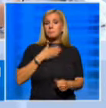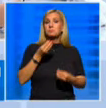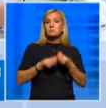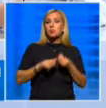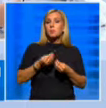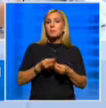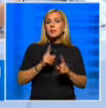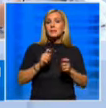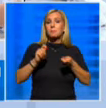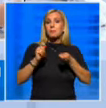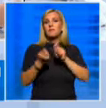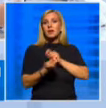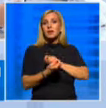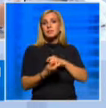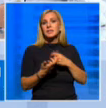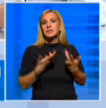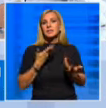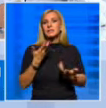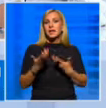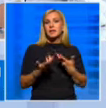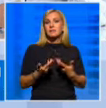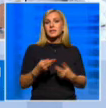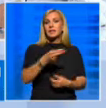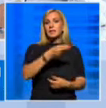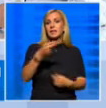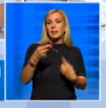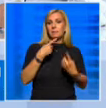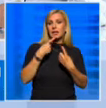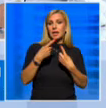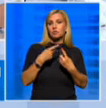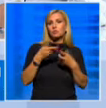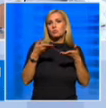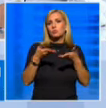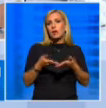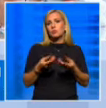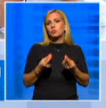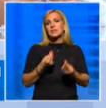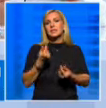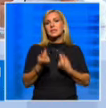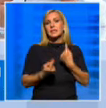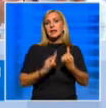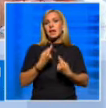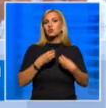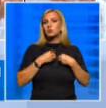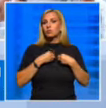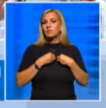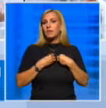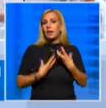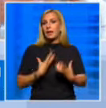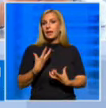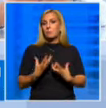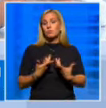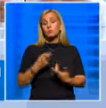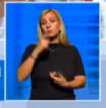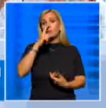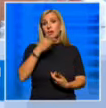Проблемът е да не се превърне в някакъв вид тема на разговор, с която се играят с чувства, емоции, нещо, което е съкровено